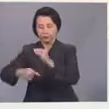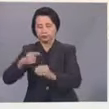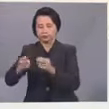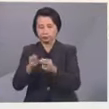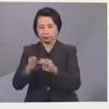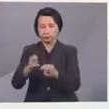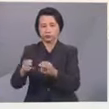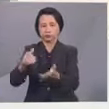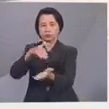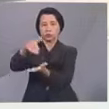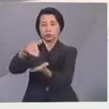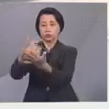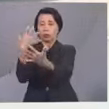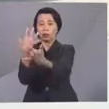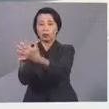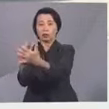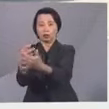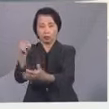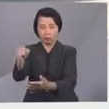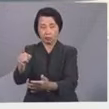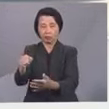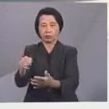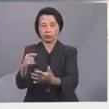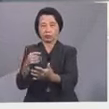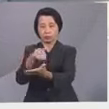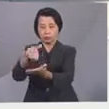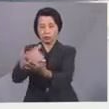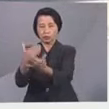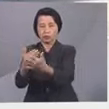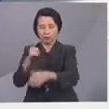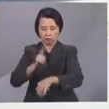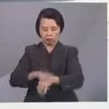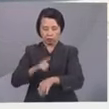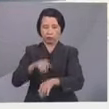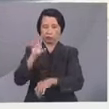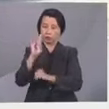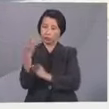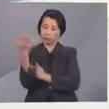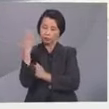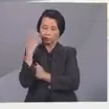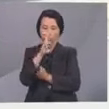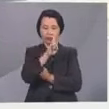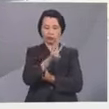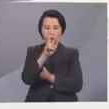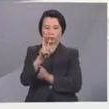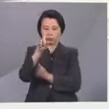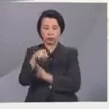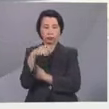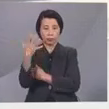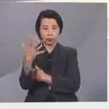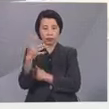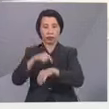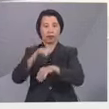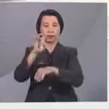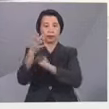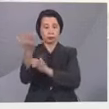pengurusan pusat kuarantin, sehingga jam 8 pagi 22 Mei,